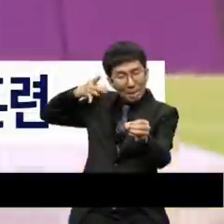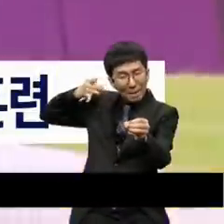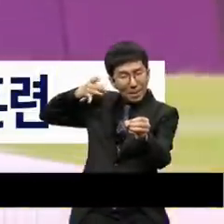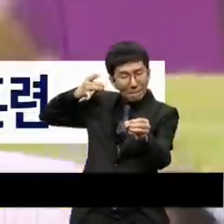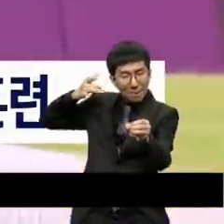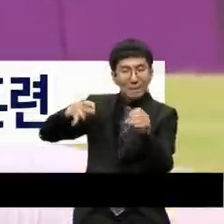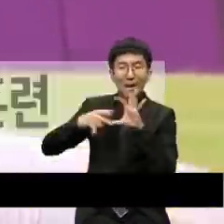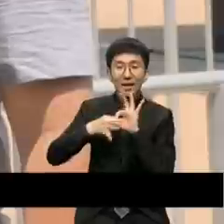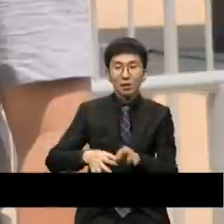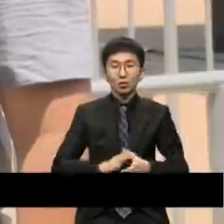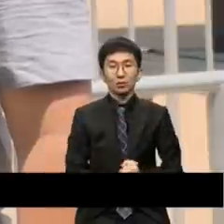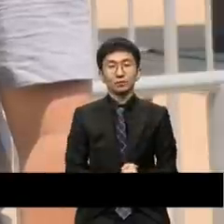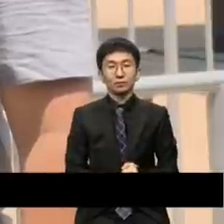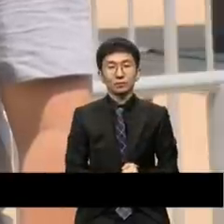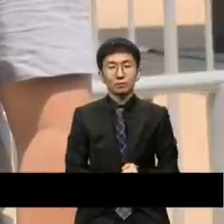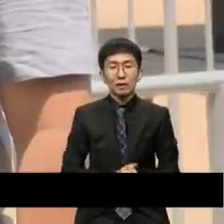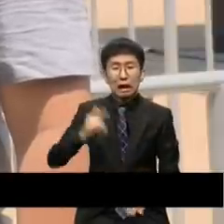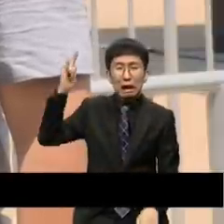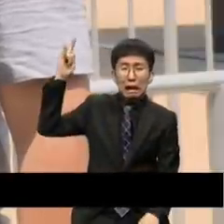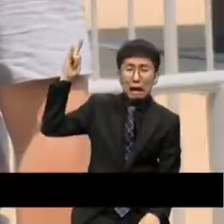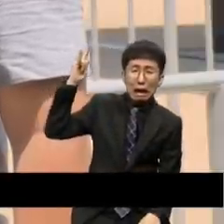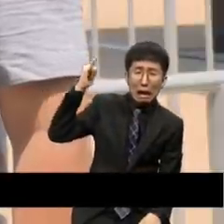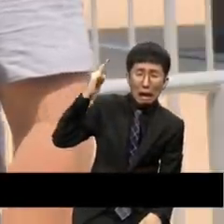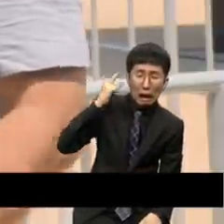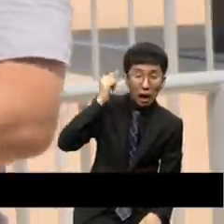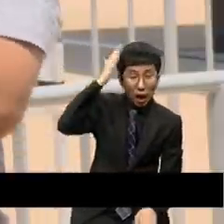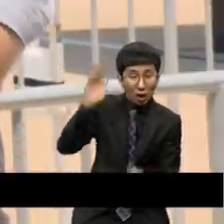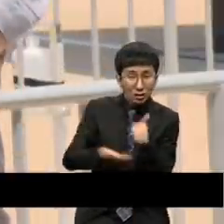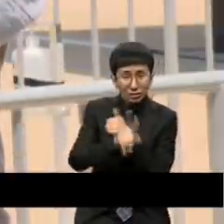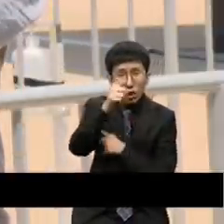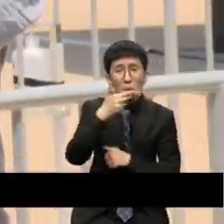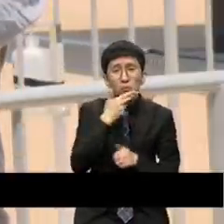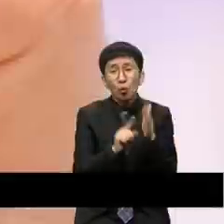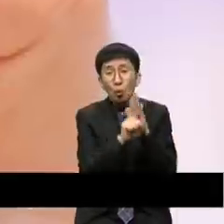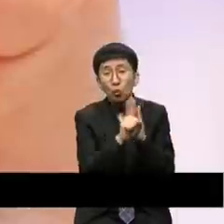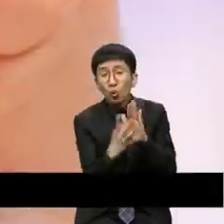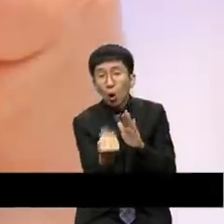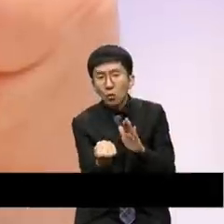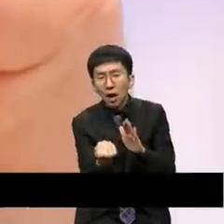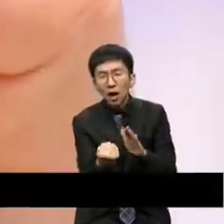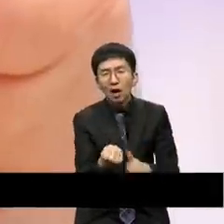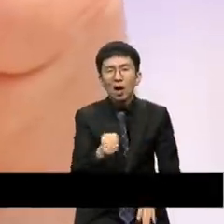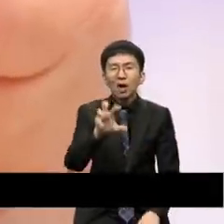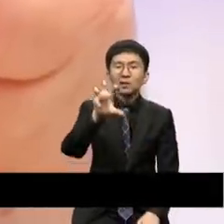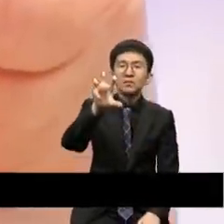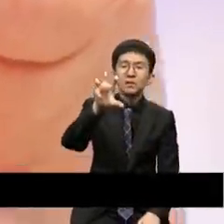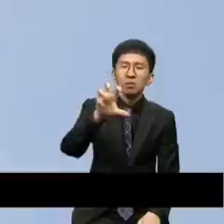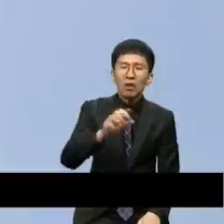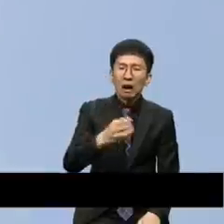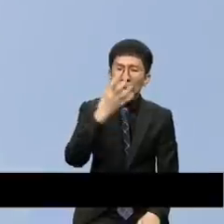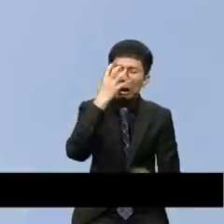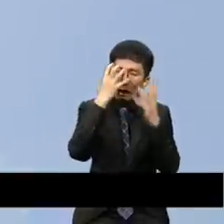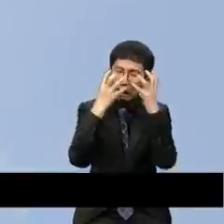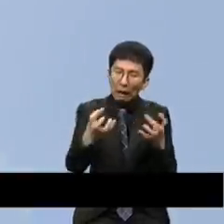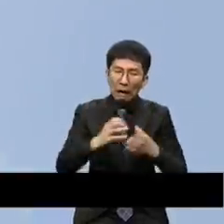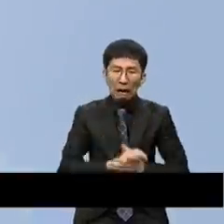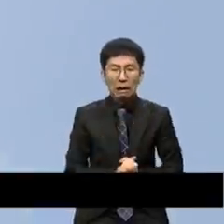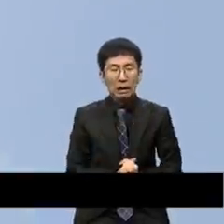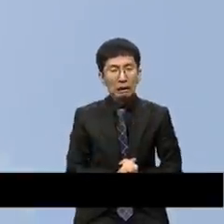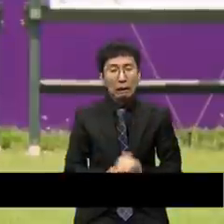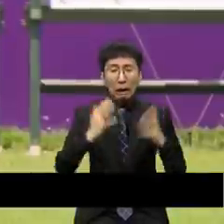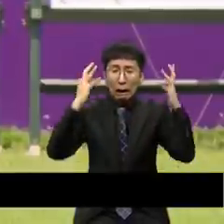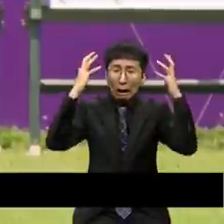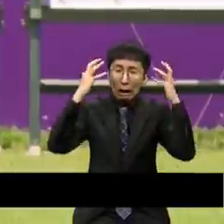시위를 당깁니다. 쐬약볕을 피할 곳 없는 이곳 양궁장의 한낮 기온은 섭씨 35도를 넘습니다. 찌는